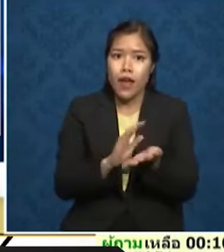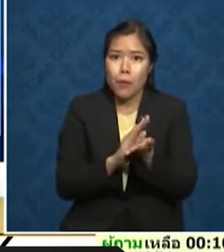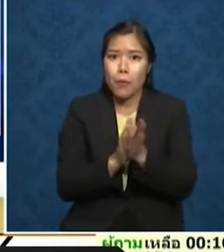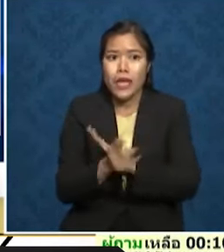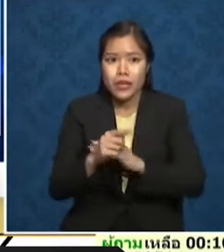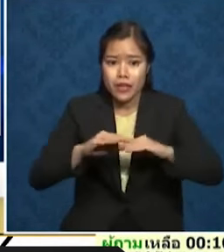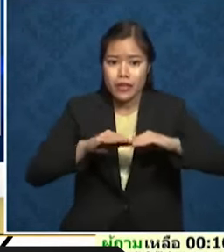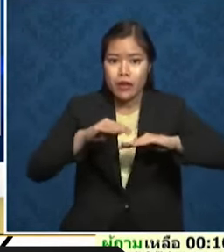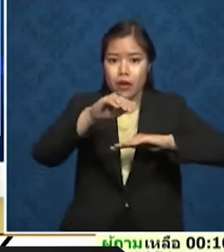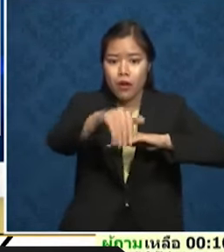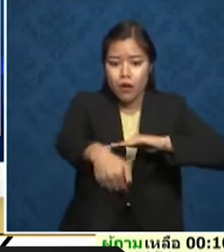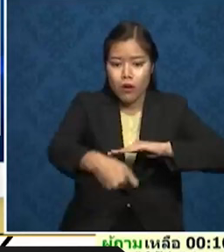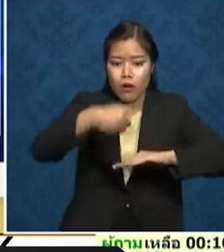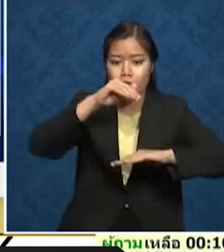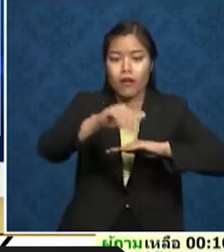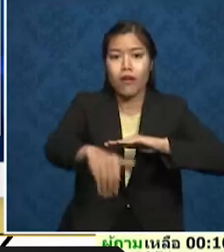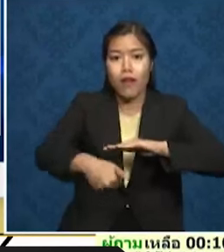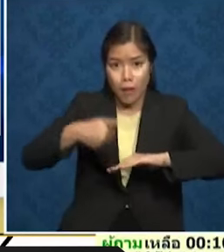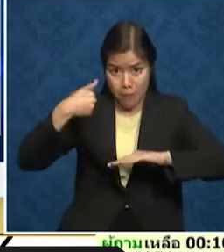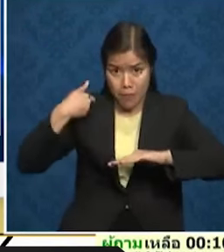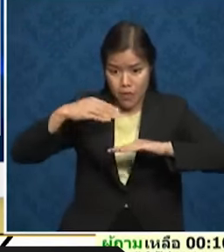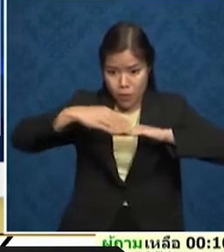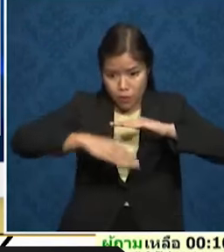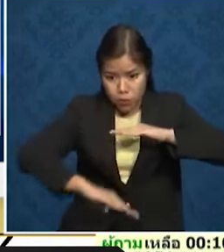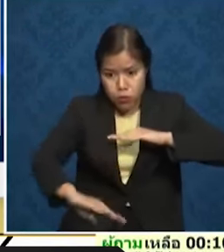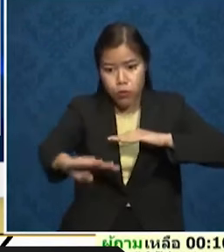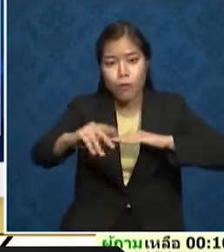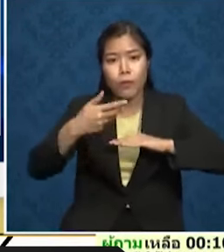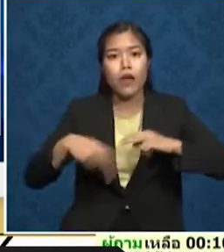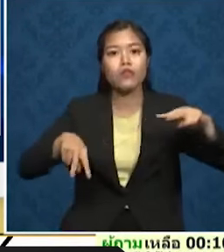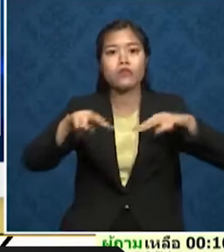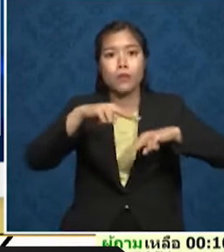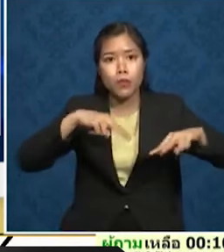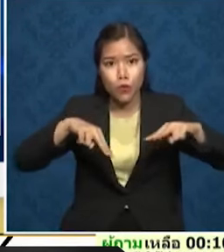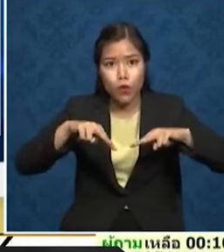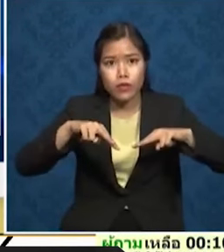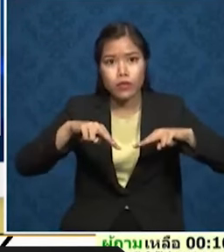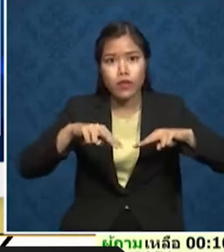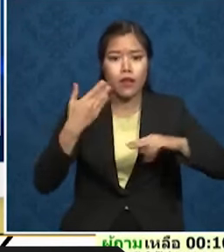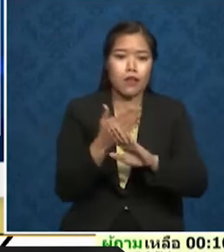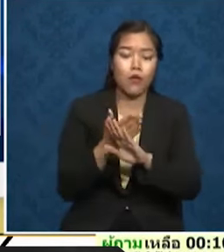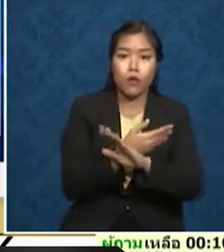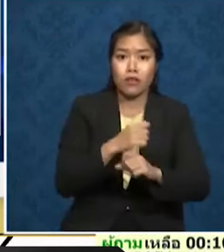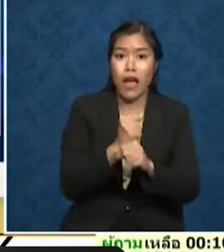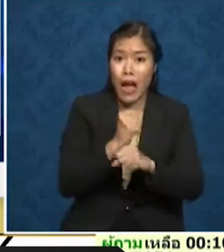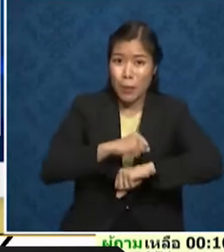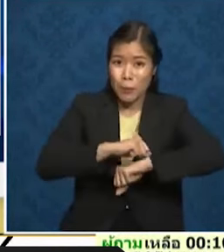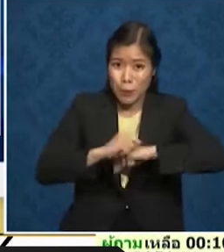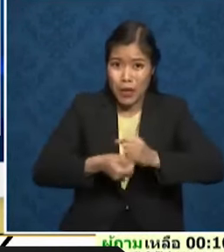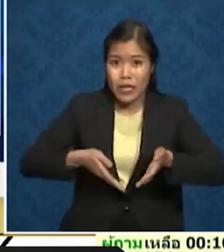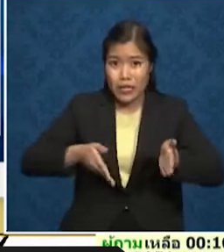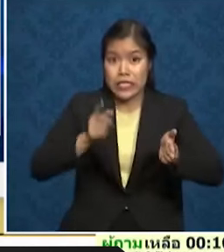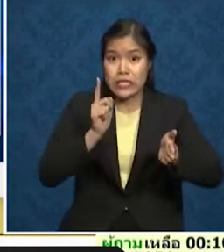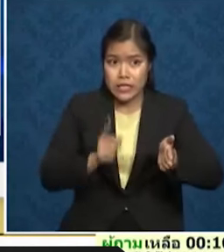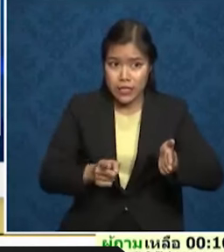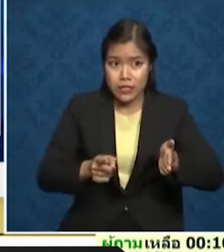บ่อที่ขุดลึกแล้วก็สภาพที่มีการสำรวจกับตอนก่อสร้างจริงก็พบว่าพื้นที่ดังกล่าวเป็นพื้น